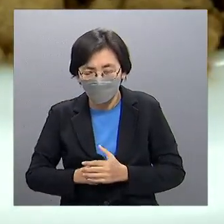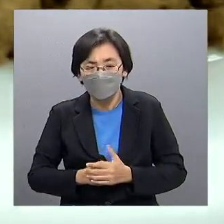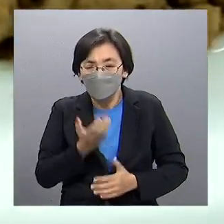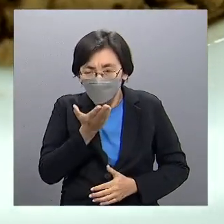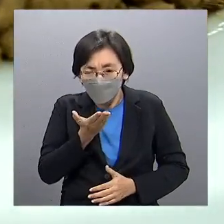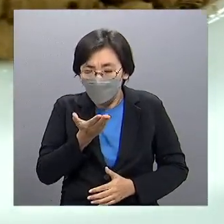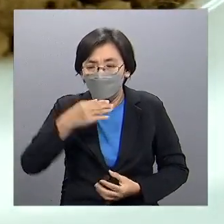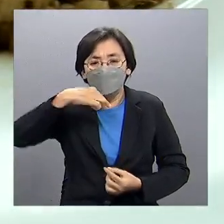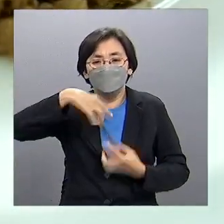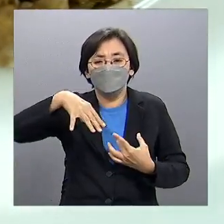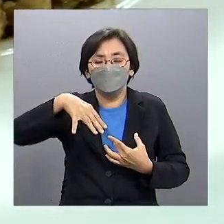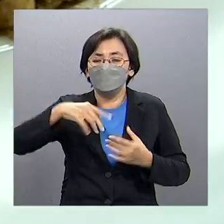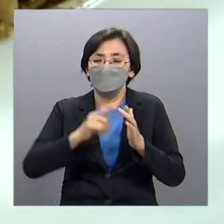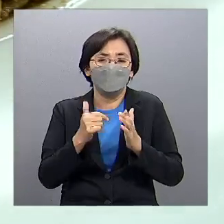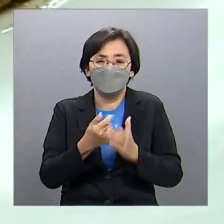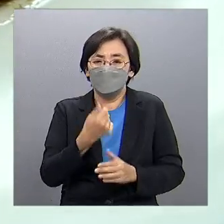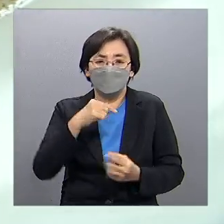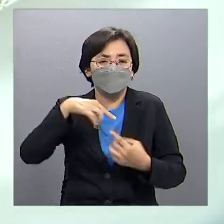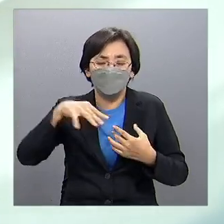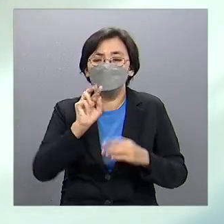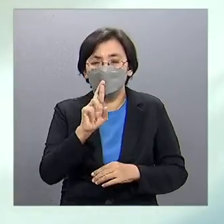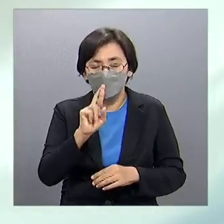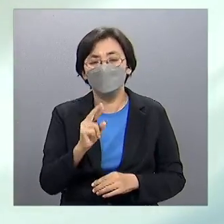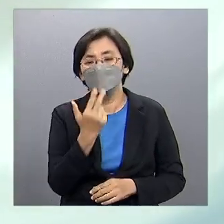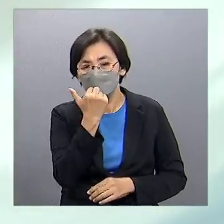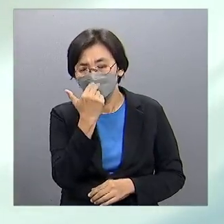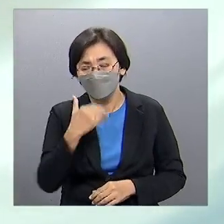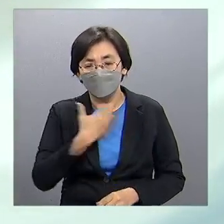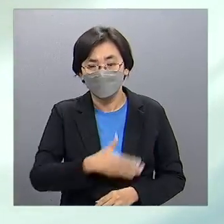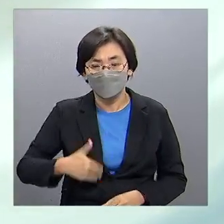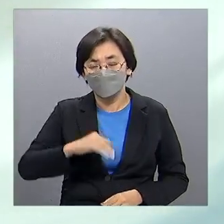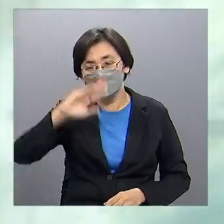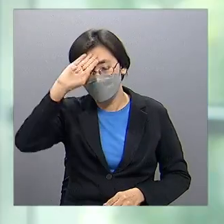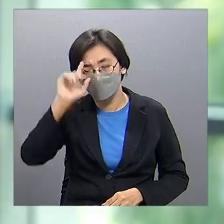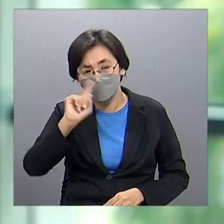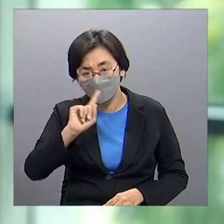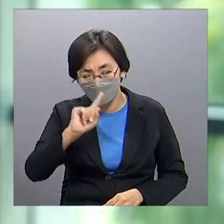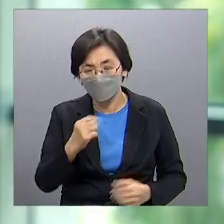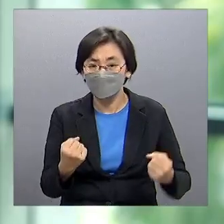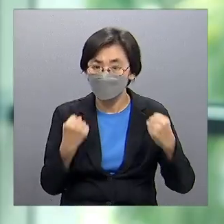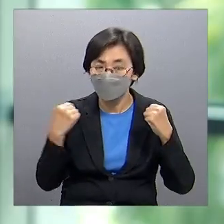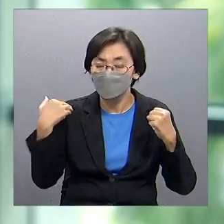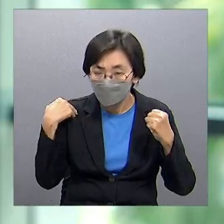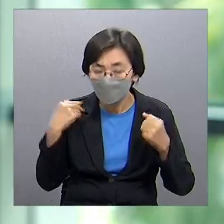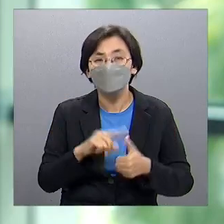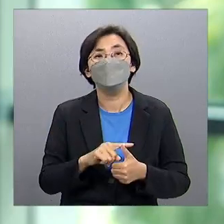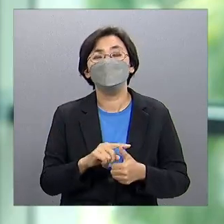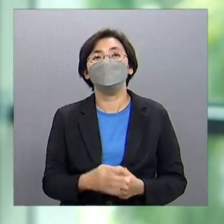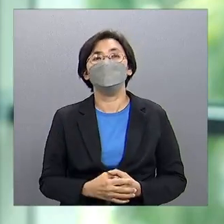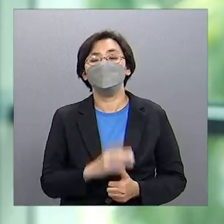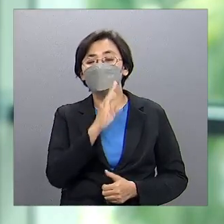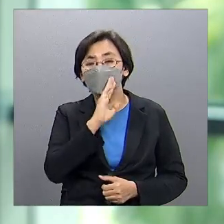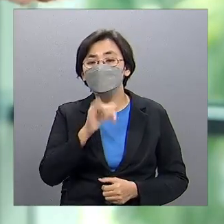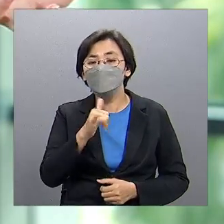นั่นเองครับ ค่ะเพราะฉะนั้นคือก็ต้องดูว่าอาการของเราเป็นยังไงแข็งแรงดีหรือเปล่าและอย่างบางท่านนะคะที่อาจจะ